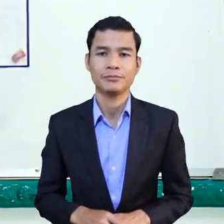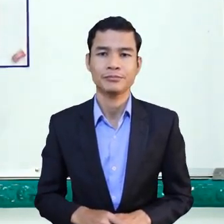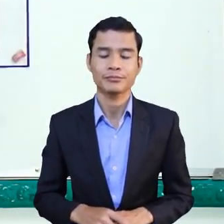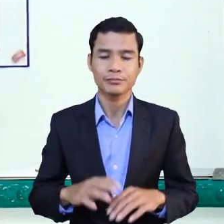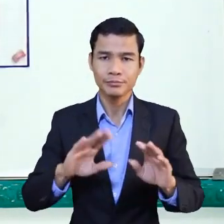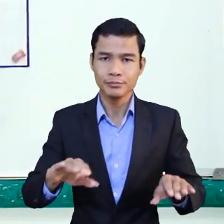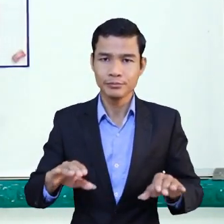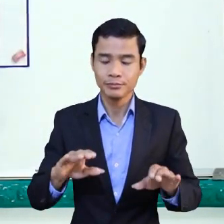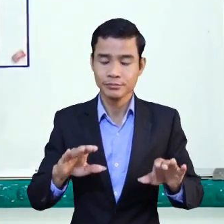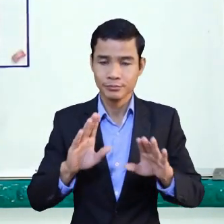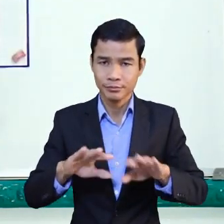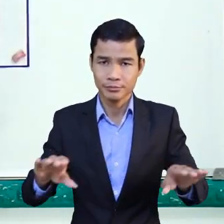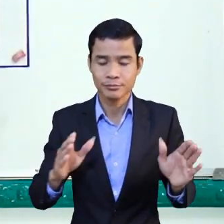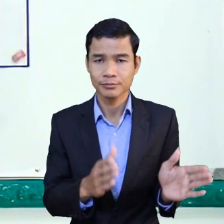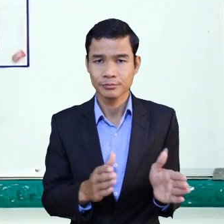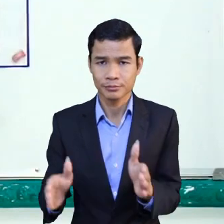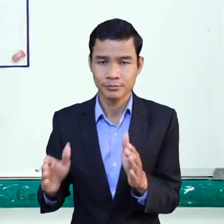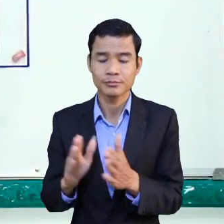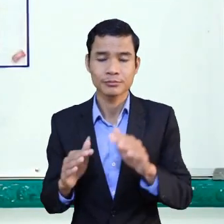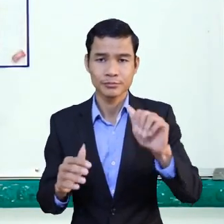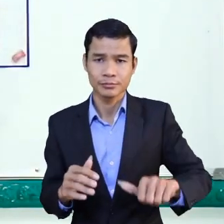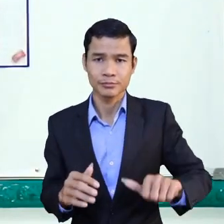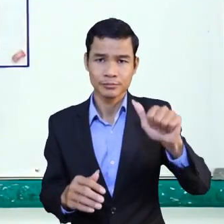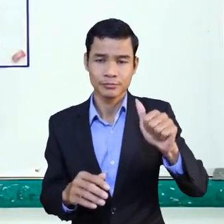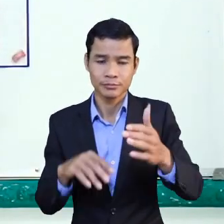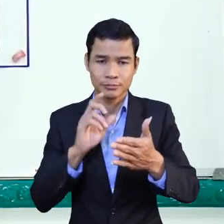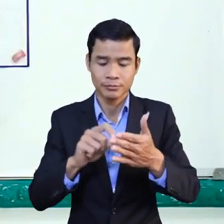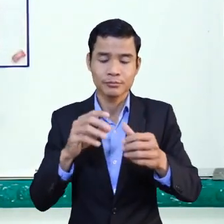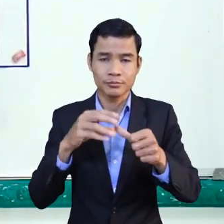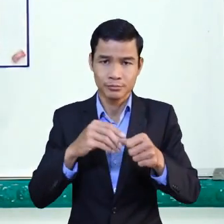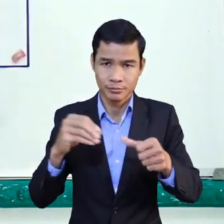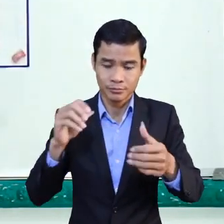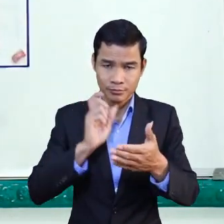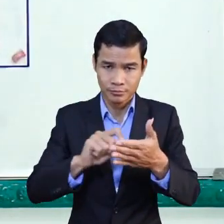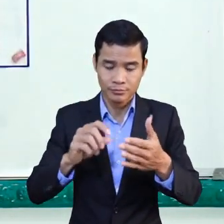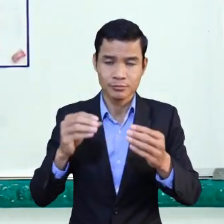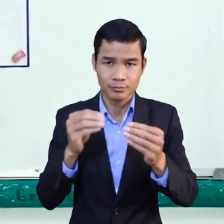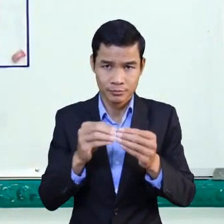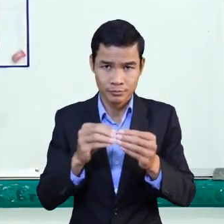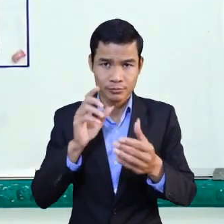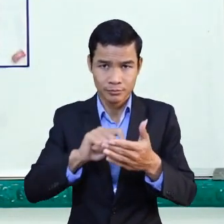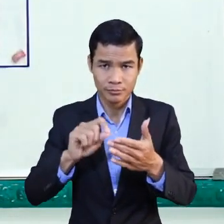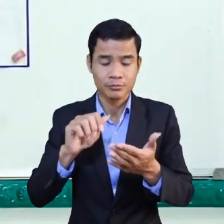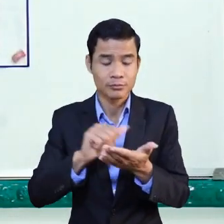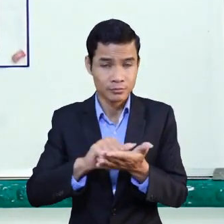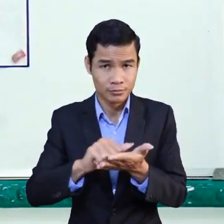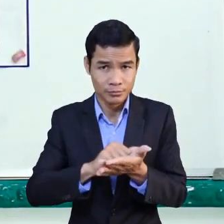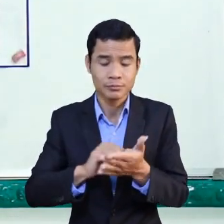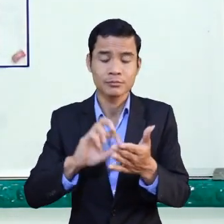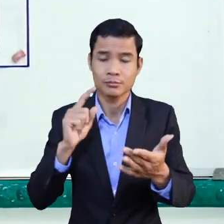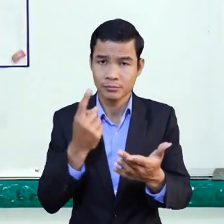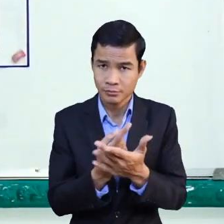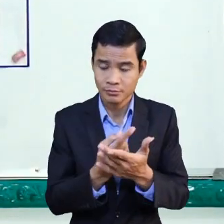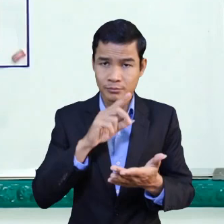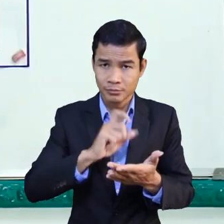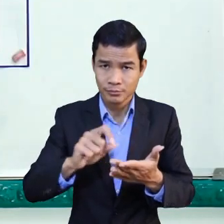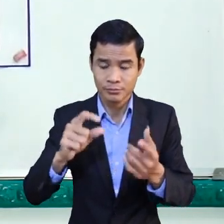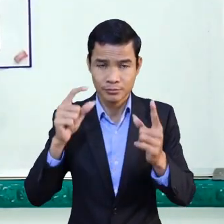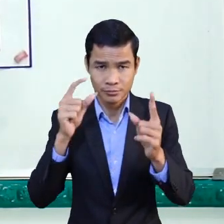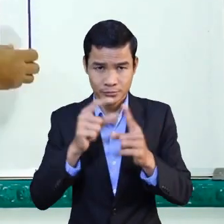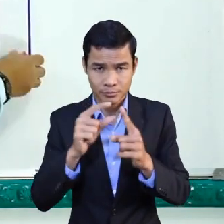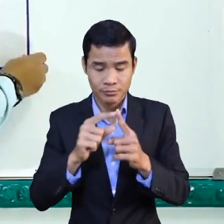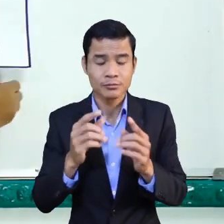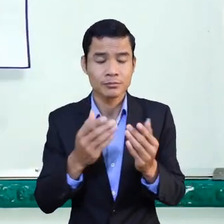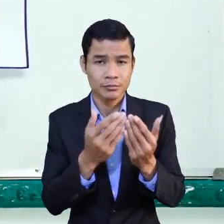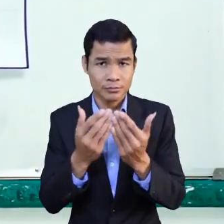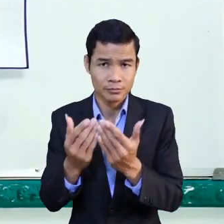ចាកូនត្រៀមក្តារឈ្នួនដូចសអ្វើតចាដើម្បីចូលរួមសរសេរតាមអានជាមួយអ្នក